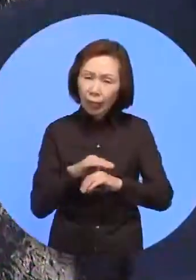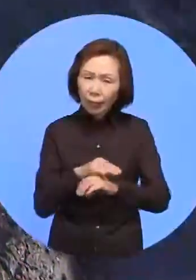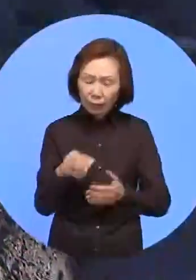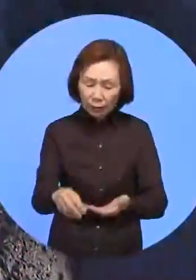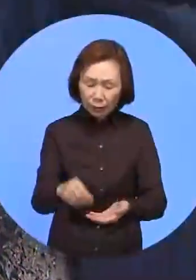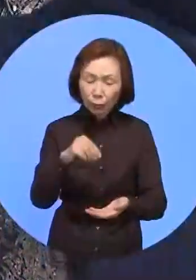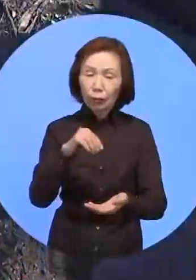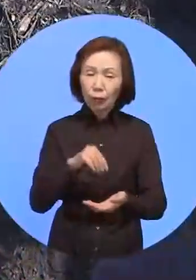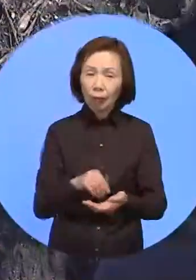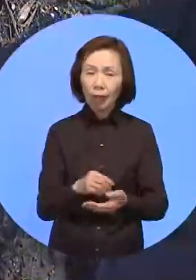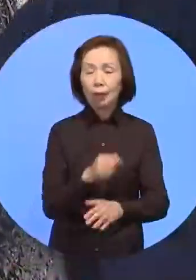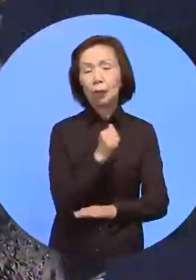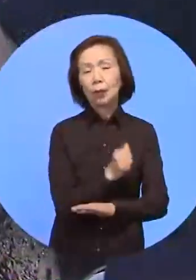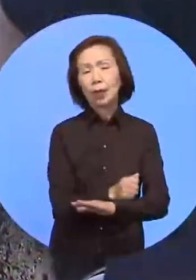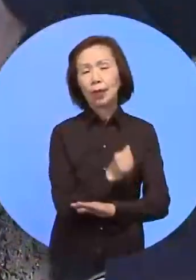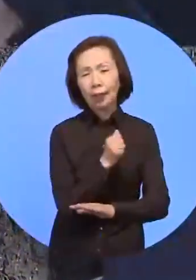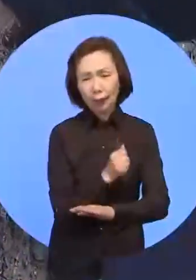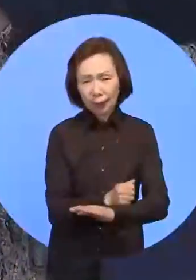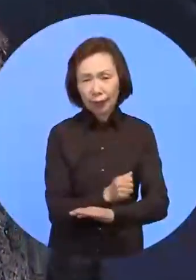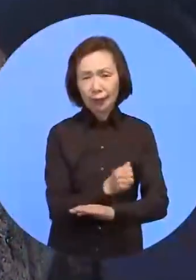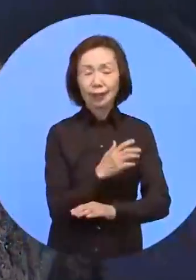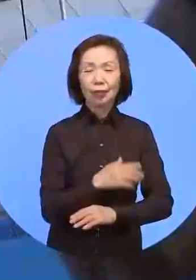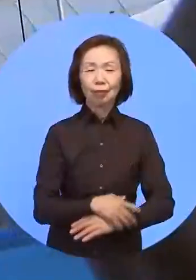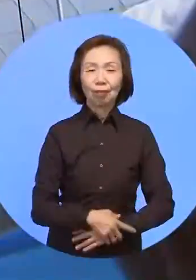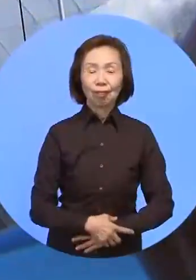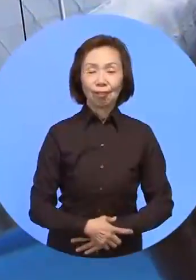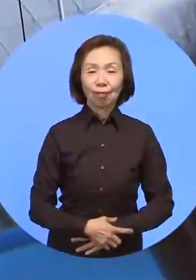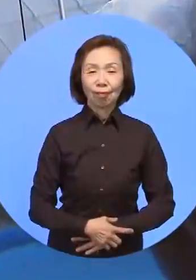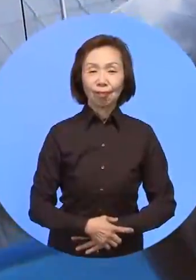ないようにして掘り起こすのは大変な作業です。